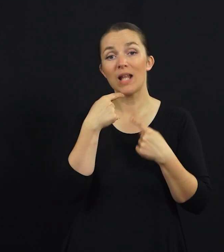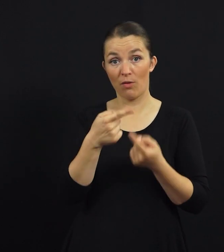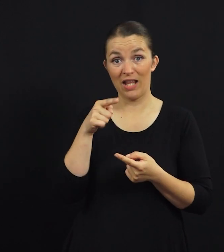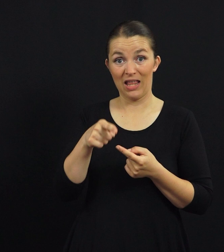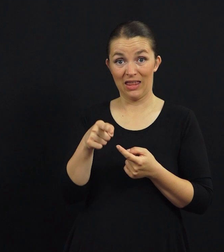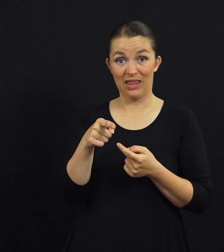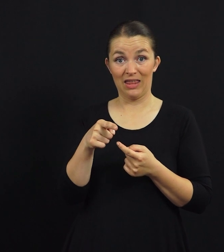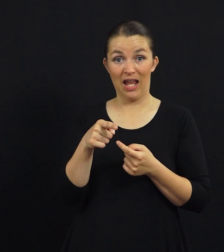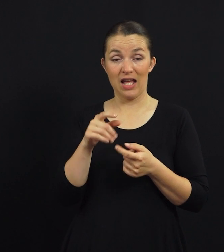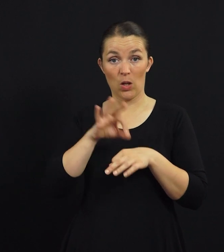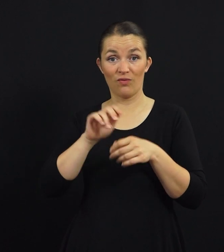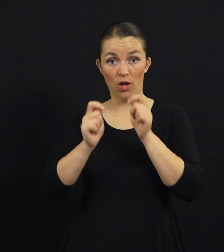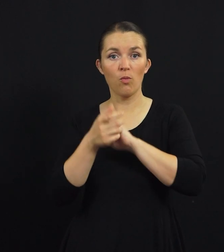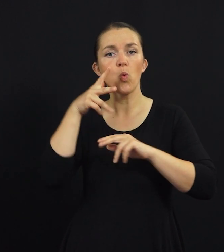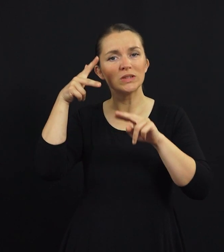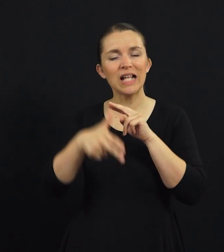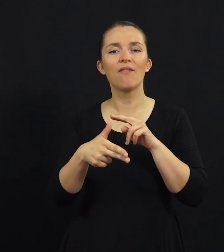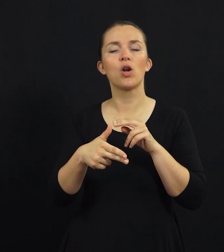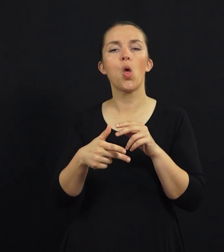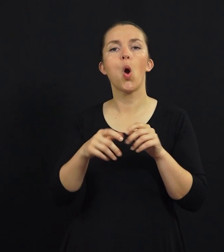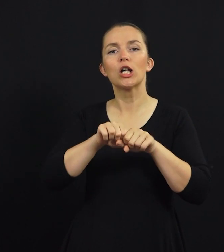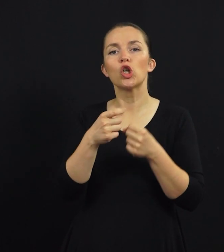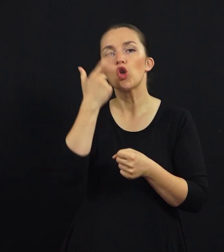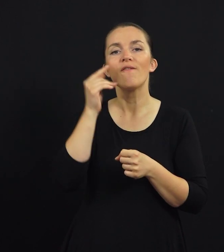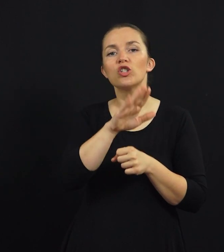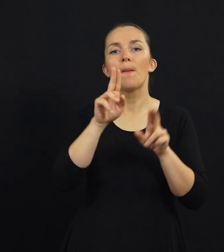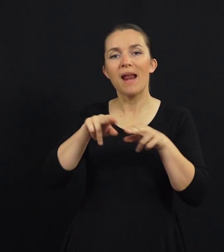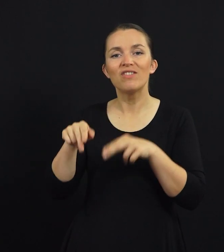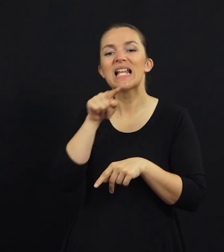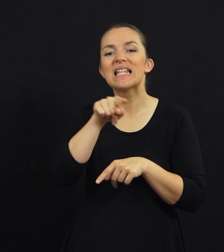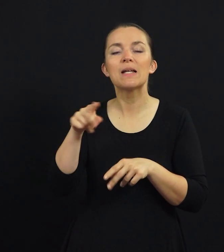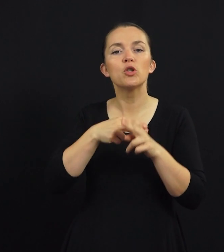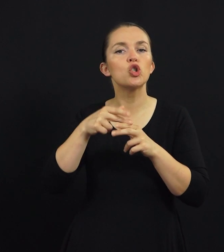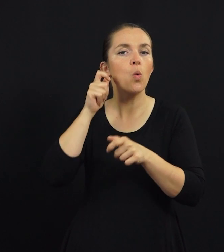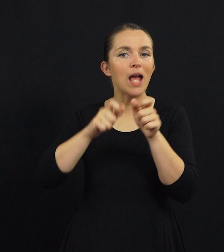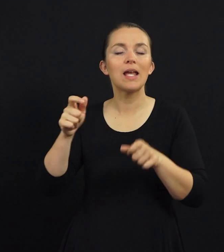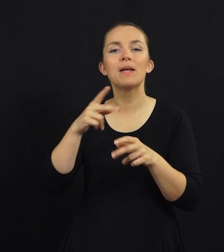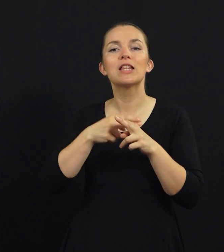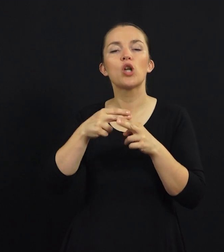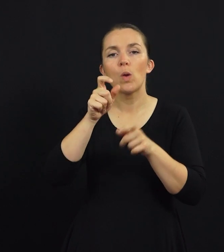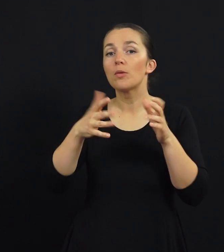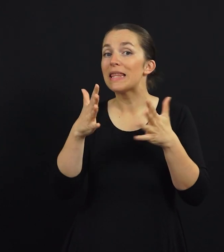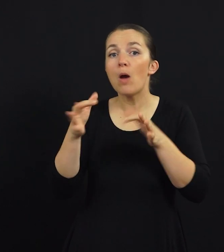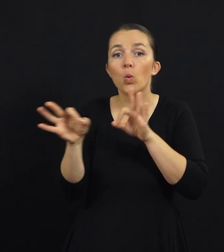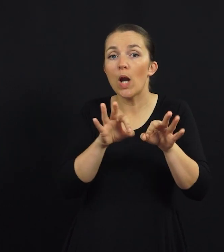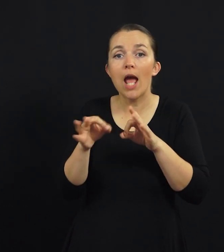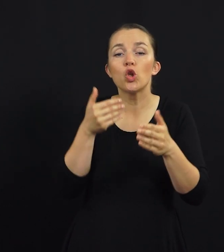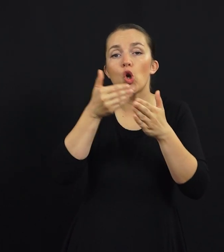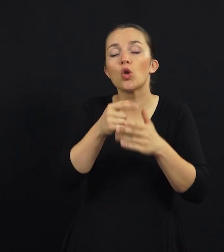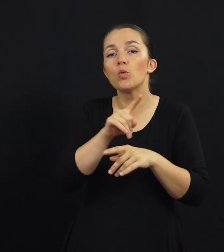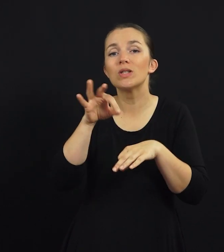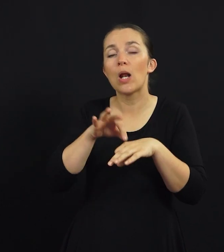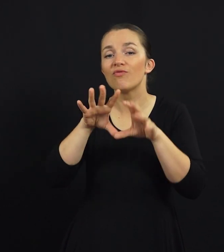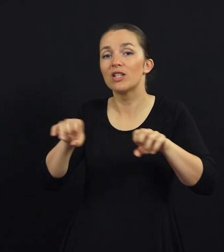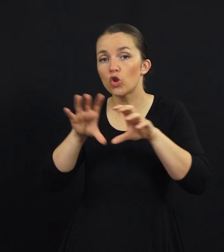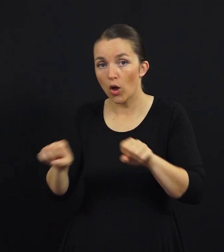bo z napovedano zdravstveno reformo ustavilo kršenje človeških pravic tistim državljankam in državljanom, ki nimajo urejenega